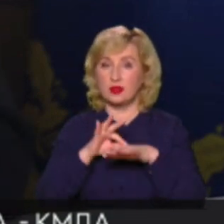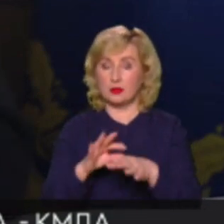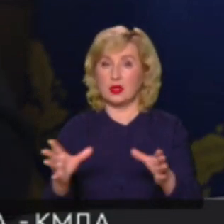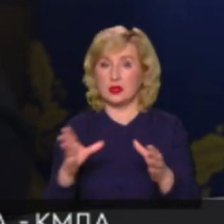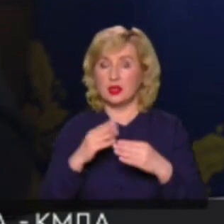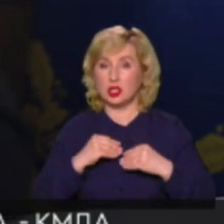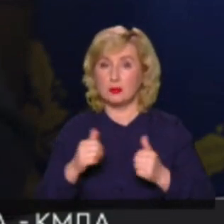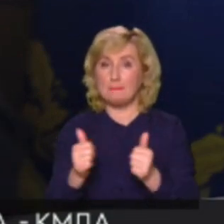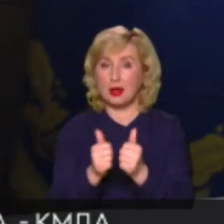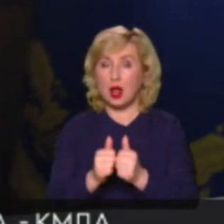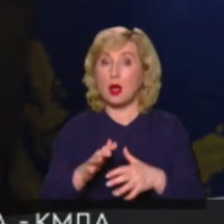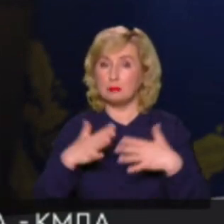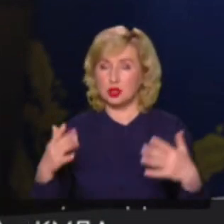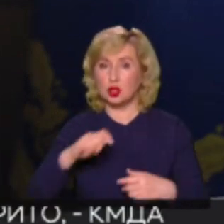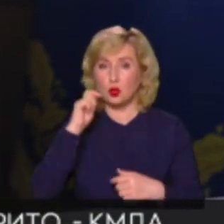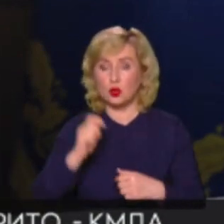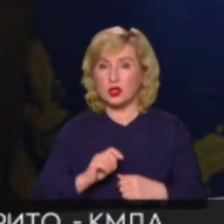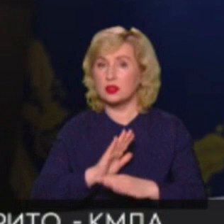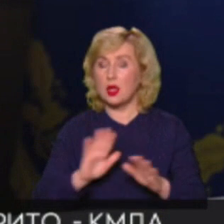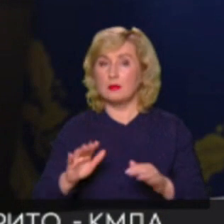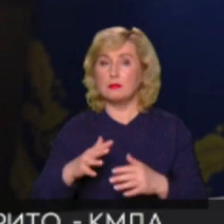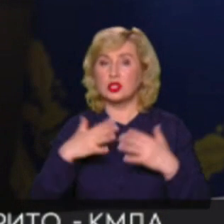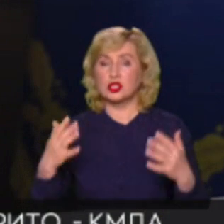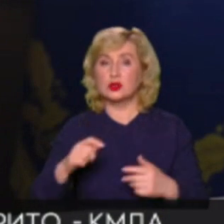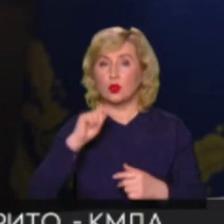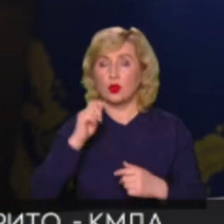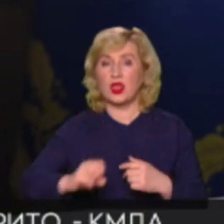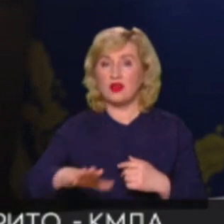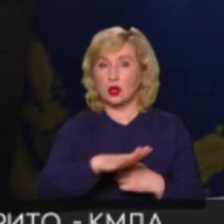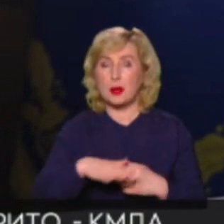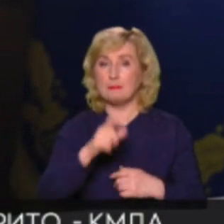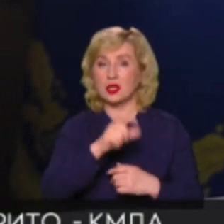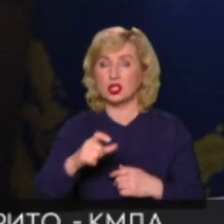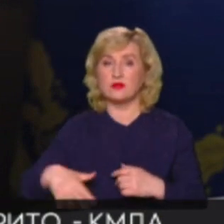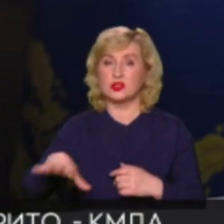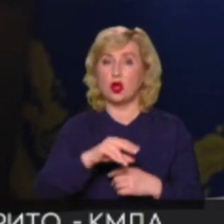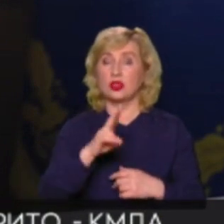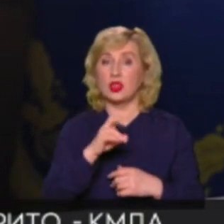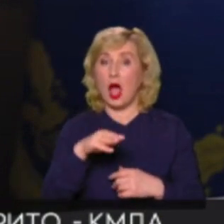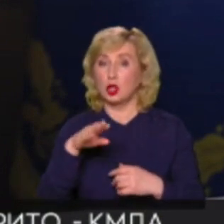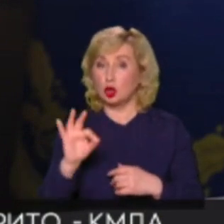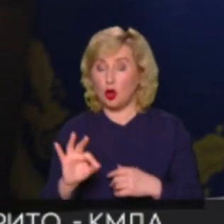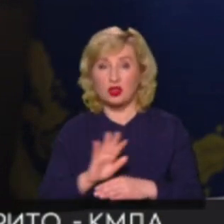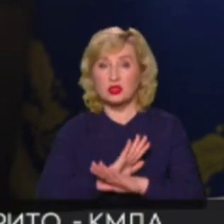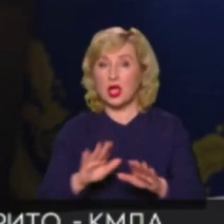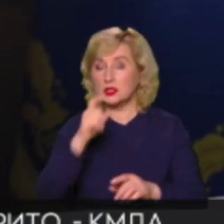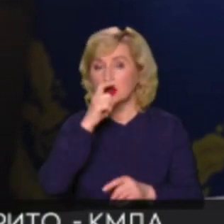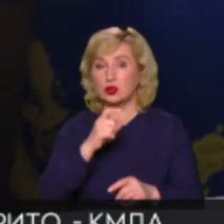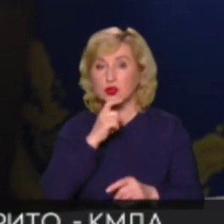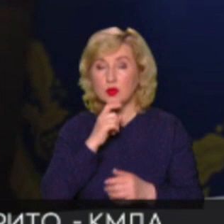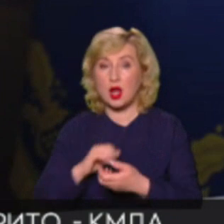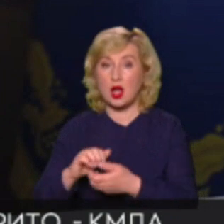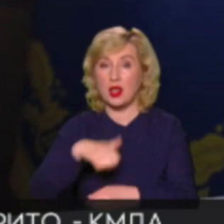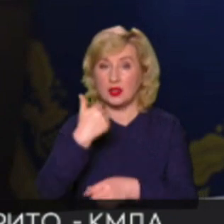Ані більшість українців, ані більшість європейців, ані більшість мешканців усього простору НАТО не зрозуміють лідерів Альянсу,